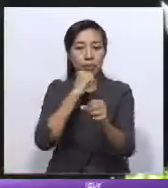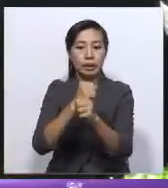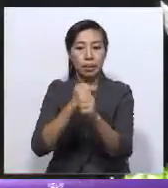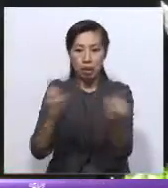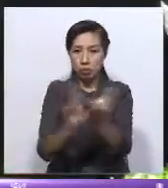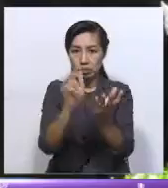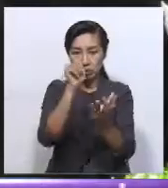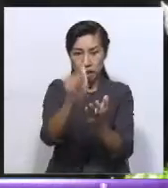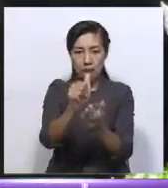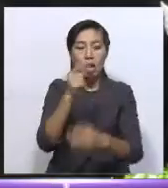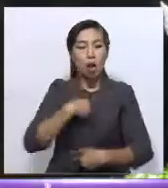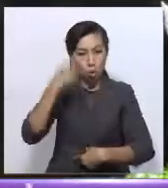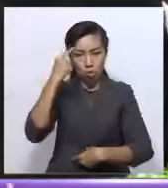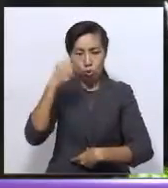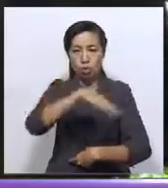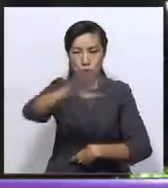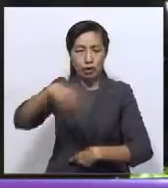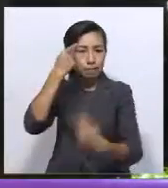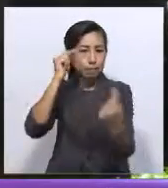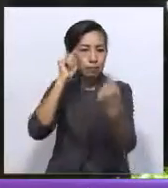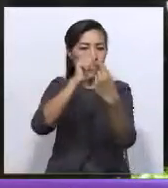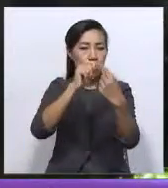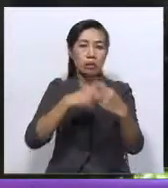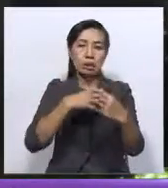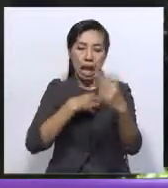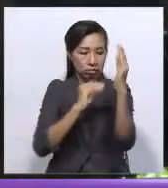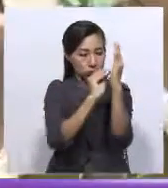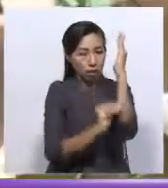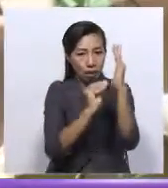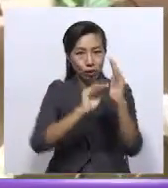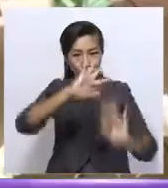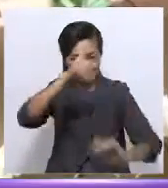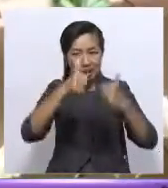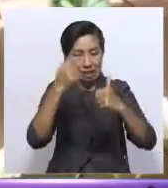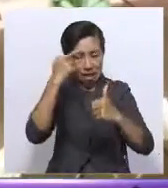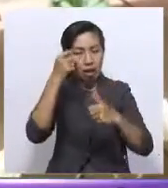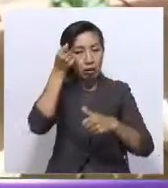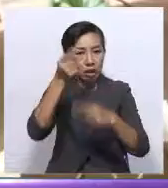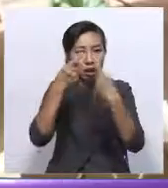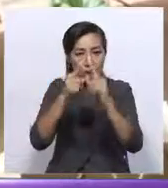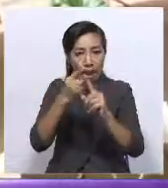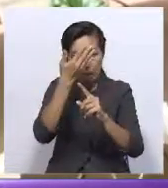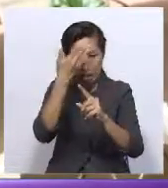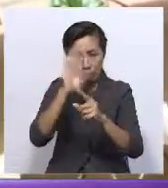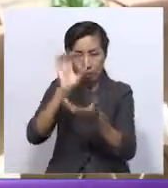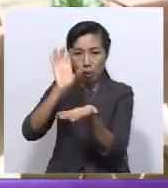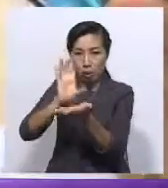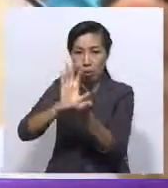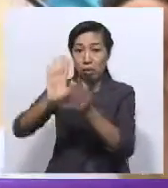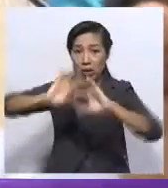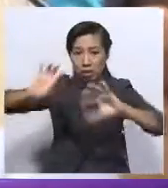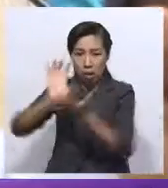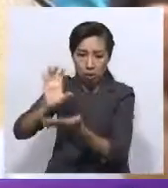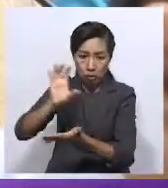ภาพและเข้าใจดีว่าทุกคนล้วนหวังดีต่อพื้นที่ของตนเองแต่ขอให้เข้าใจถึงการใช้จ่ายงบประมาณของรัฐบ